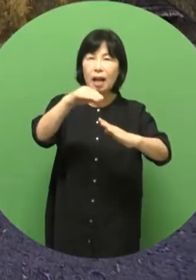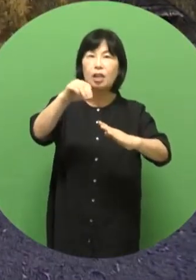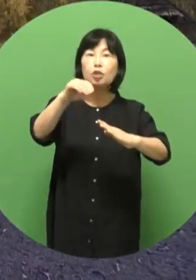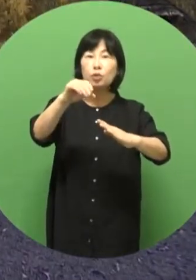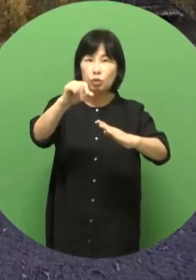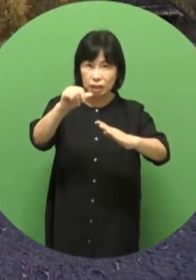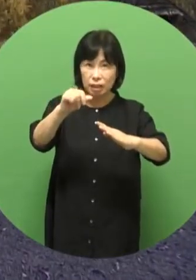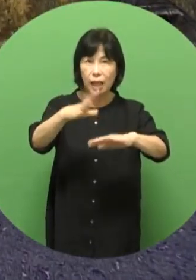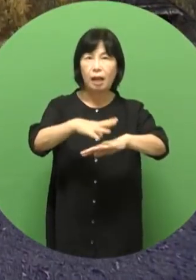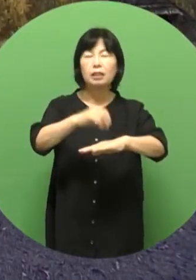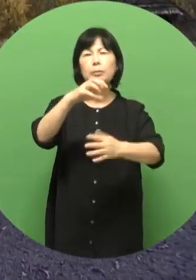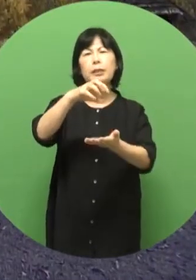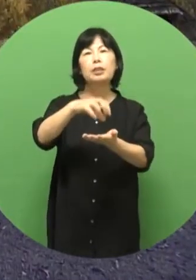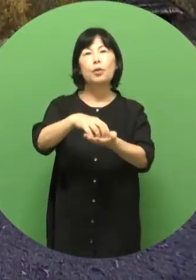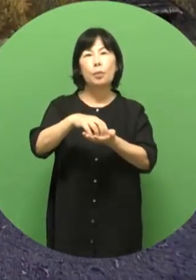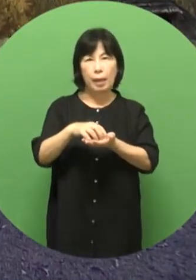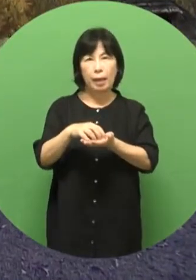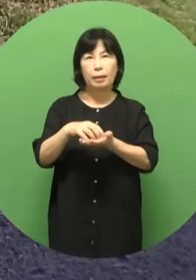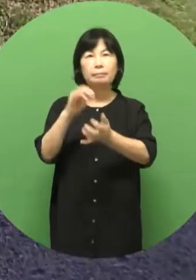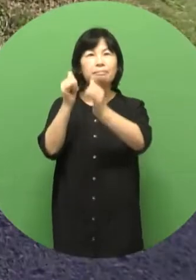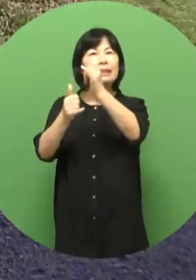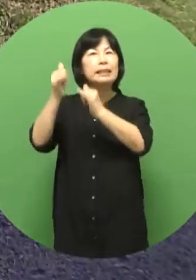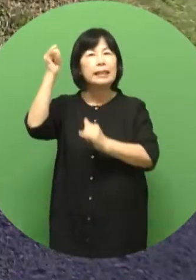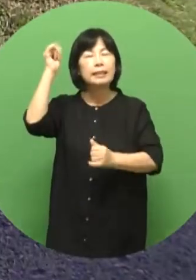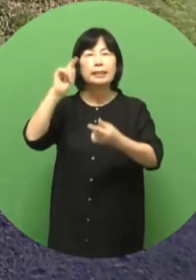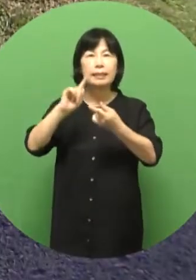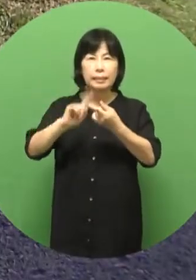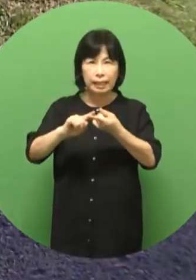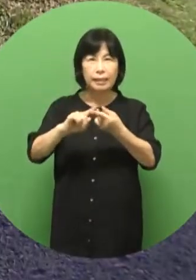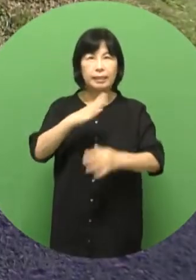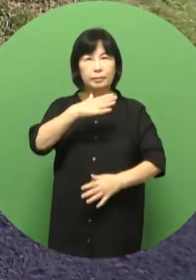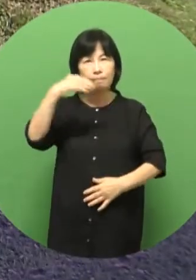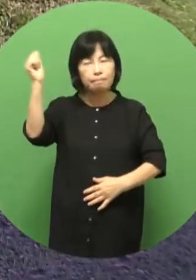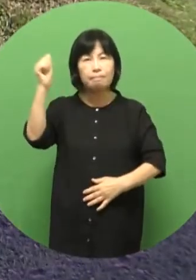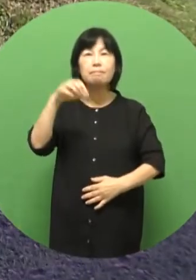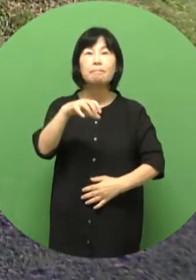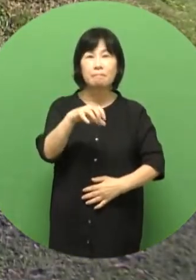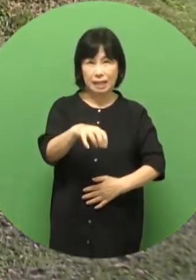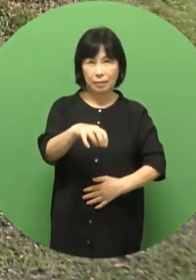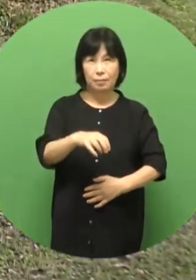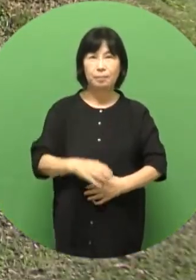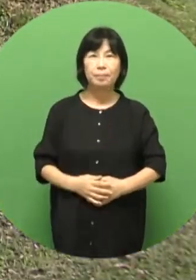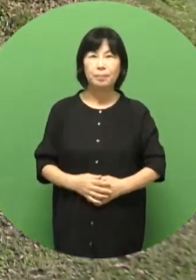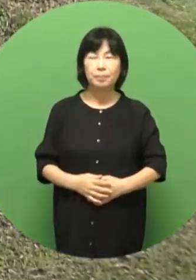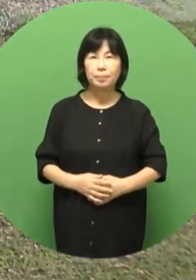ったことが初めて証明された歴史的価値の高い遺跡です。